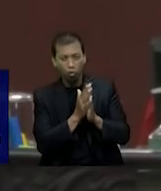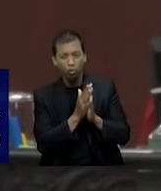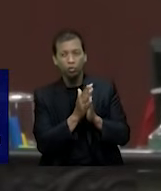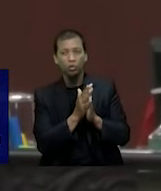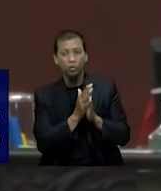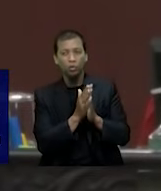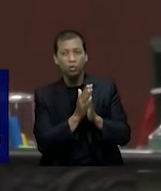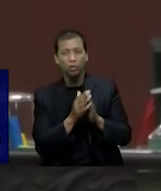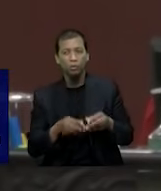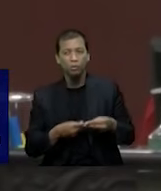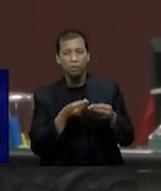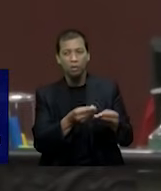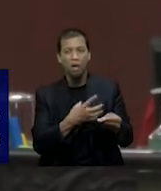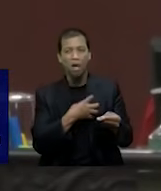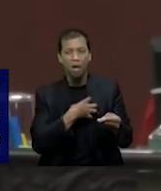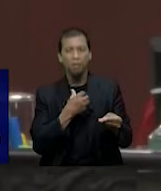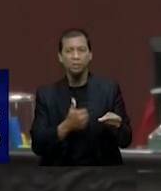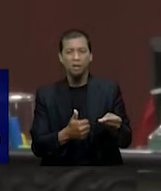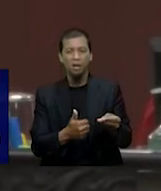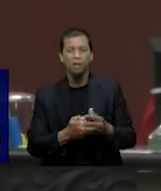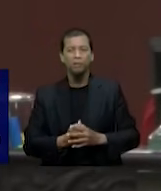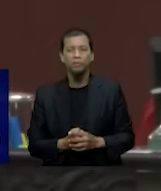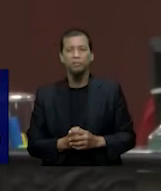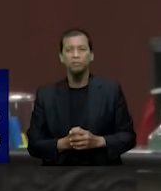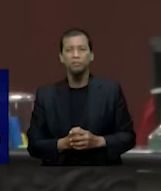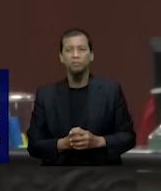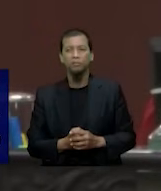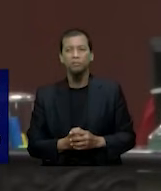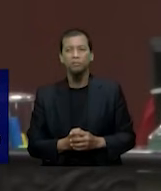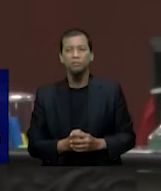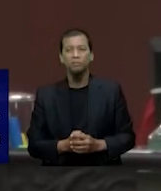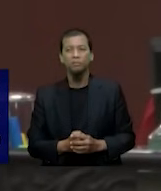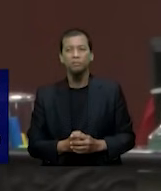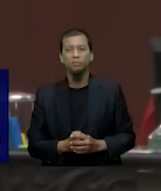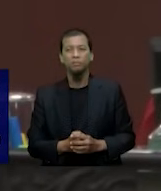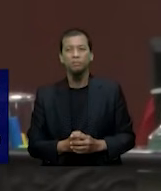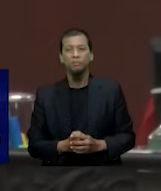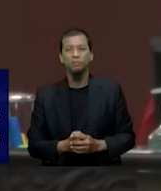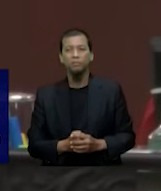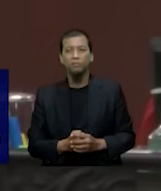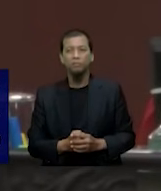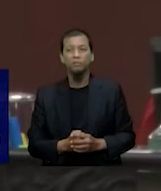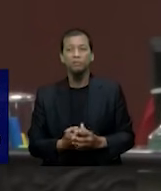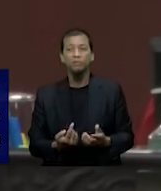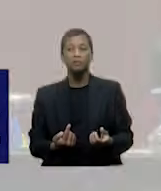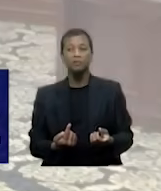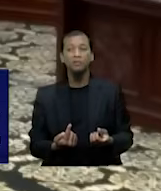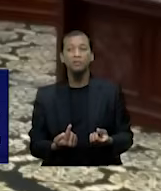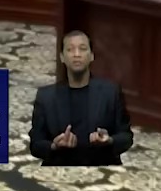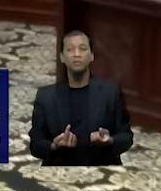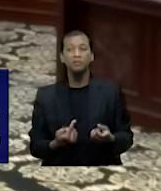aku. Eksepsi termohon dan eksepsi pihak terkait berkenaan dengan pokok permohonan adalah tidak berdasarkan menurut